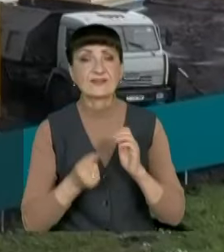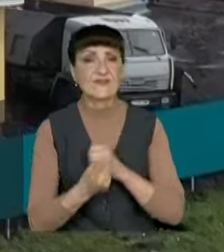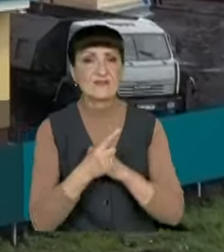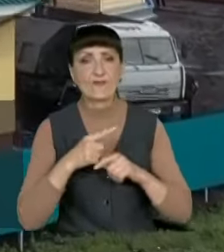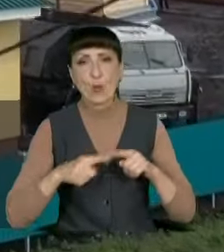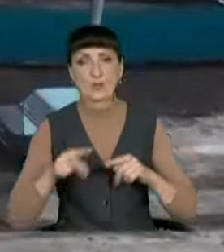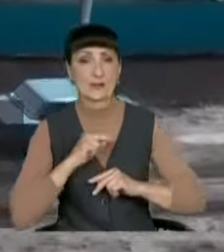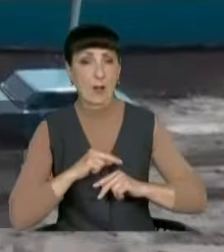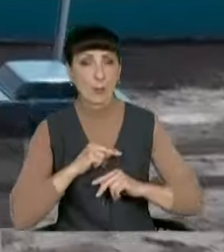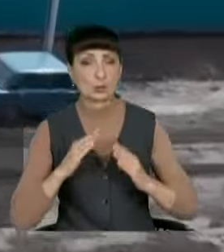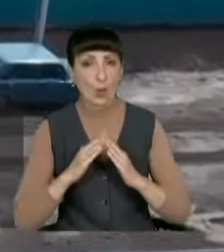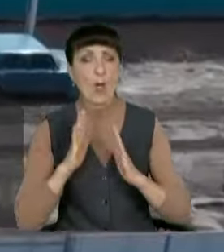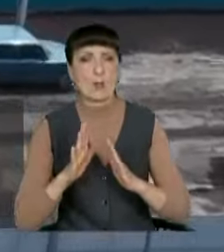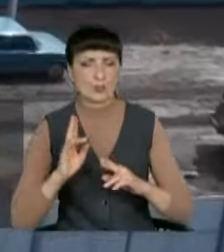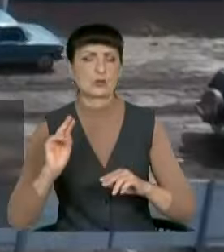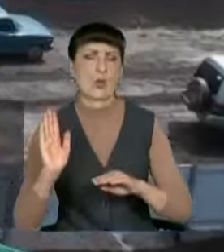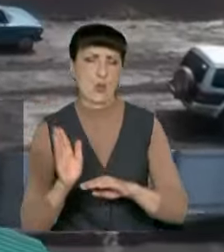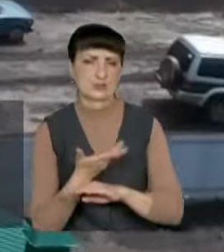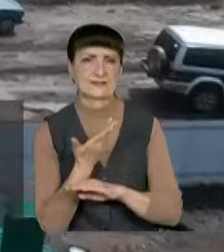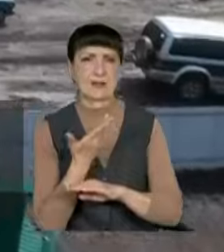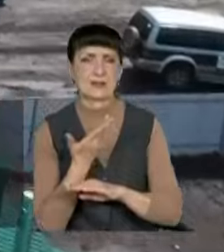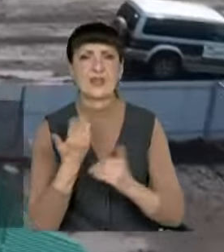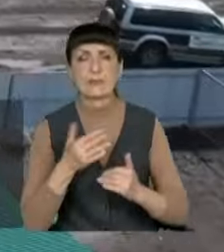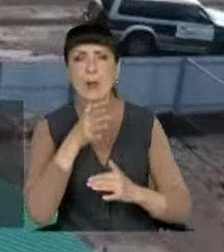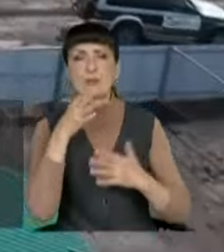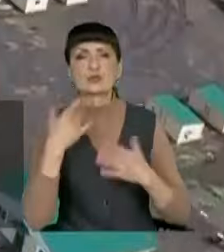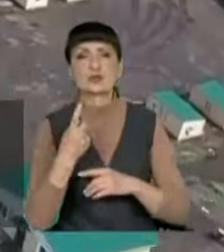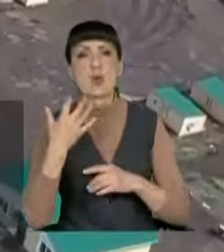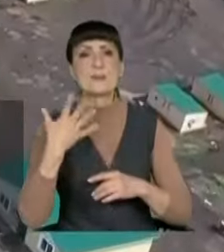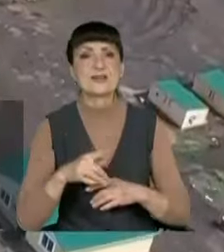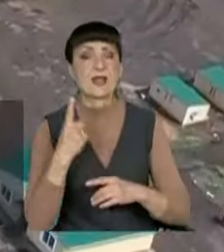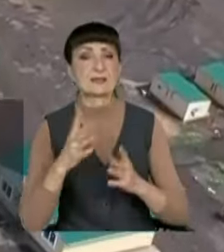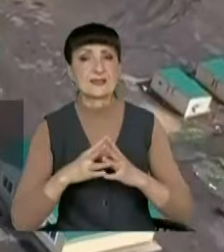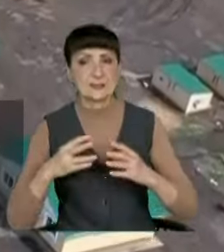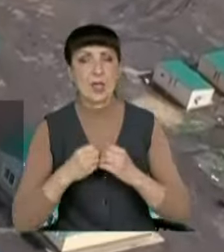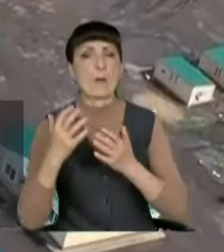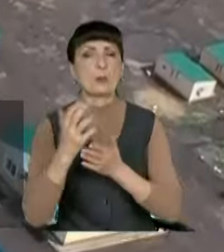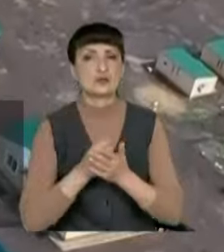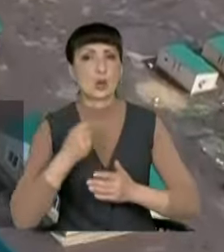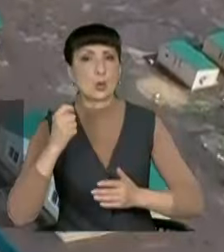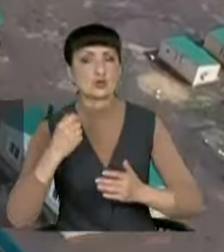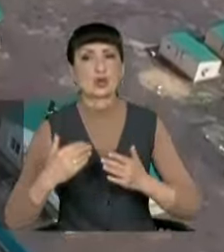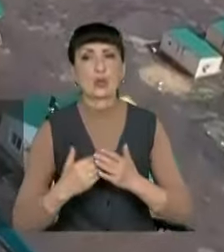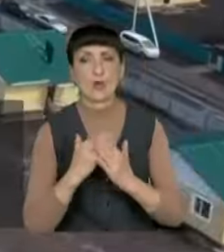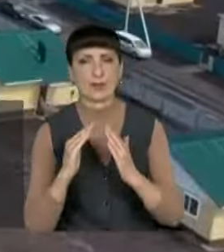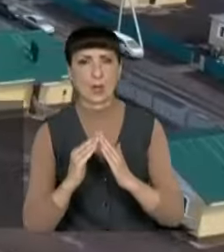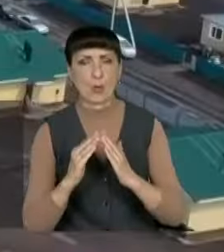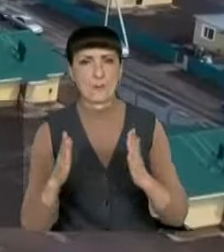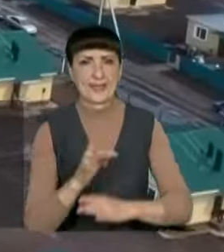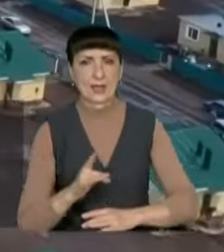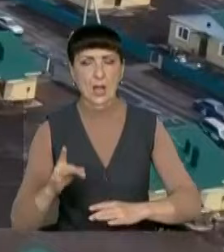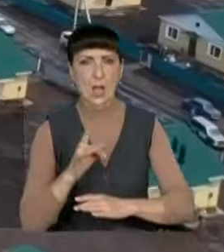ходе эксплуатации, будут немедленно устранены. На данный момент уже 151 семья получила ключи от новых домов в